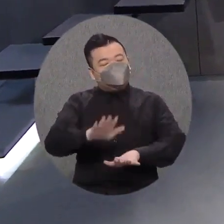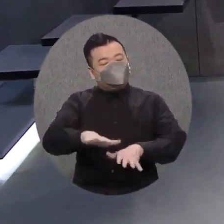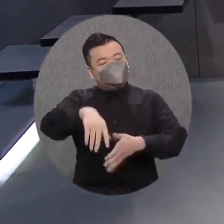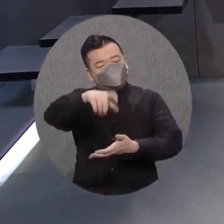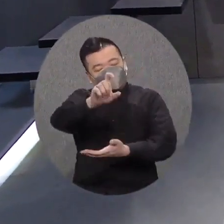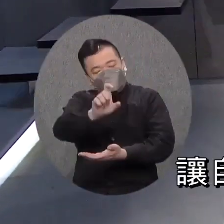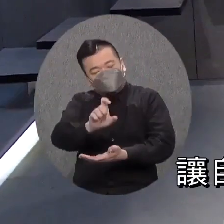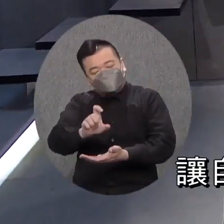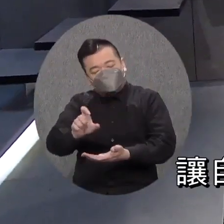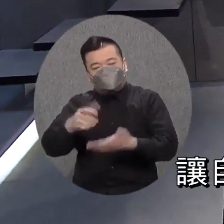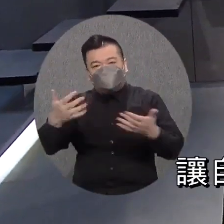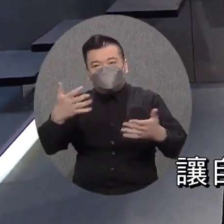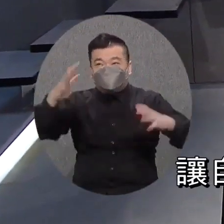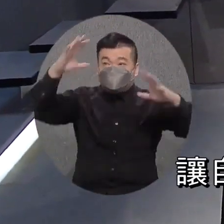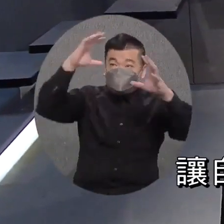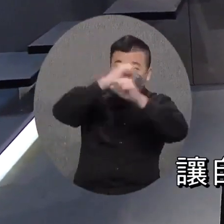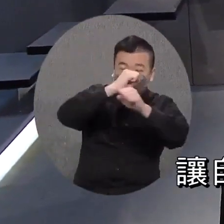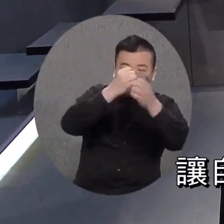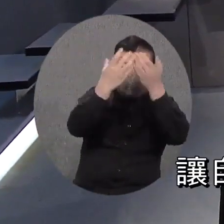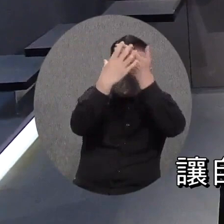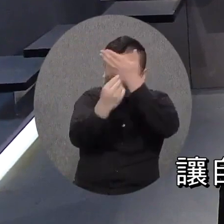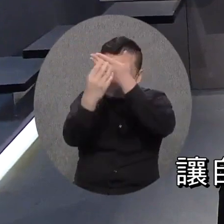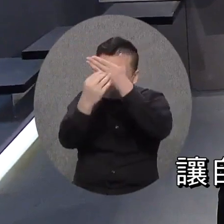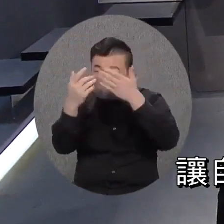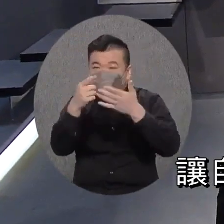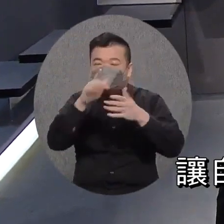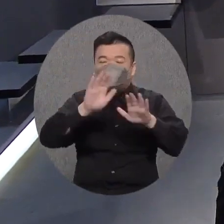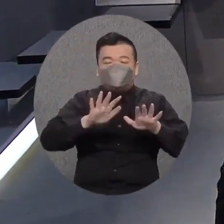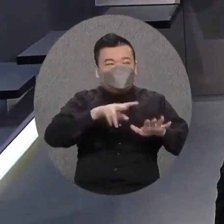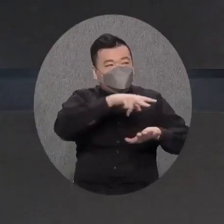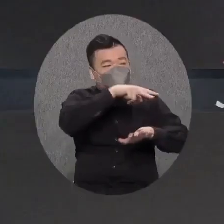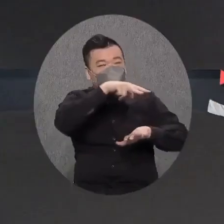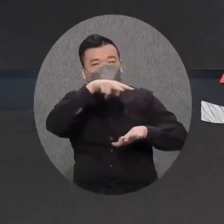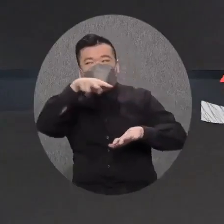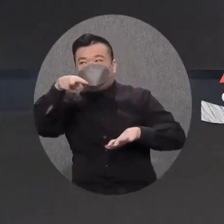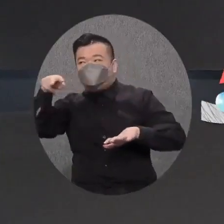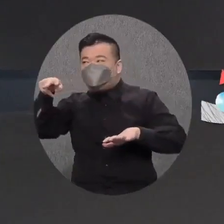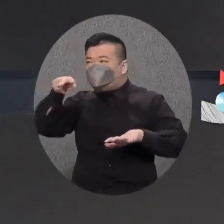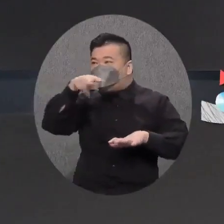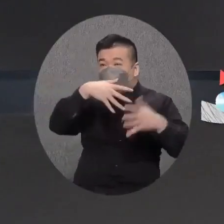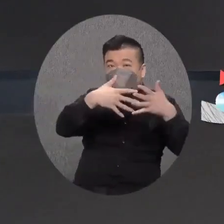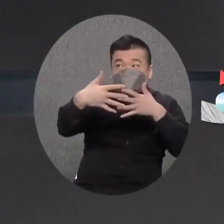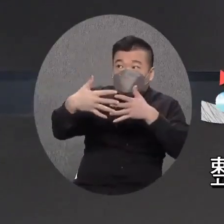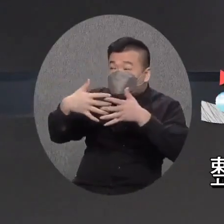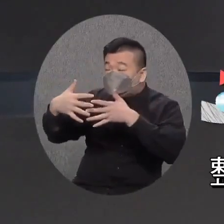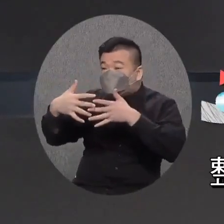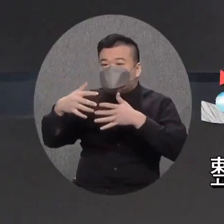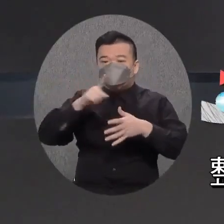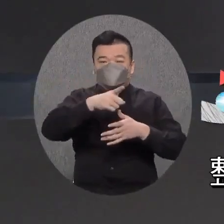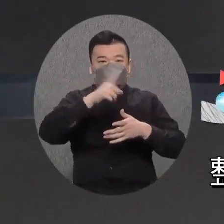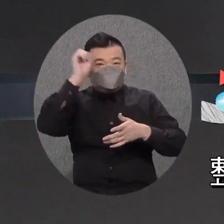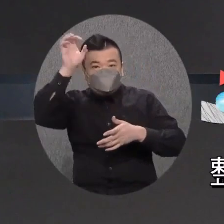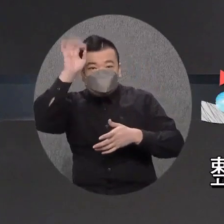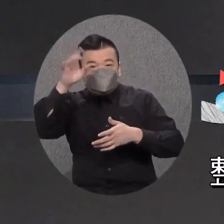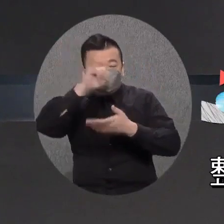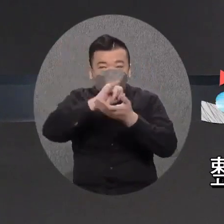张菲林相，等自己放慢脚步去体验下身边嘅事物呢？艺术家每次去创作，成个过程